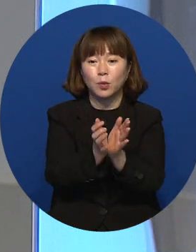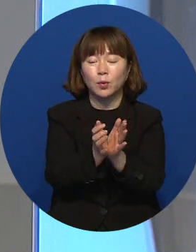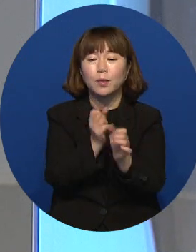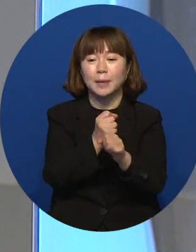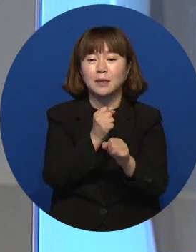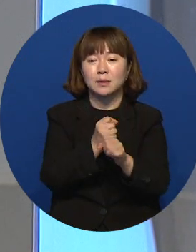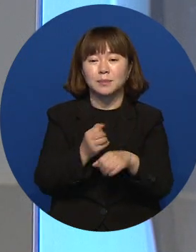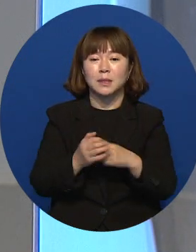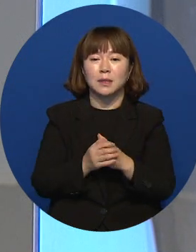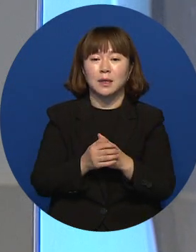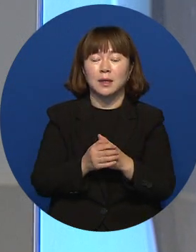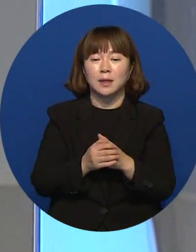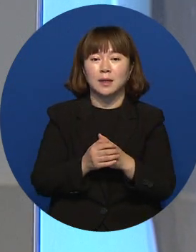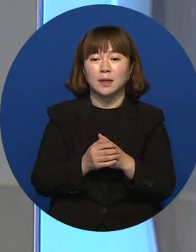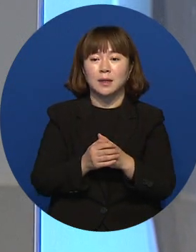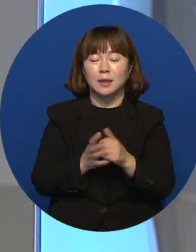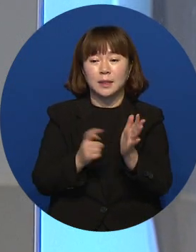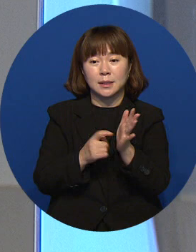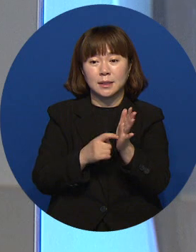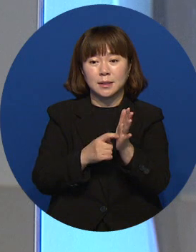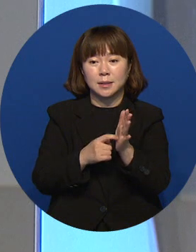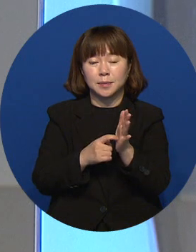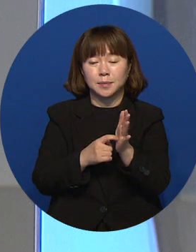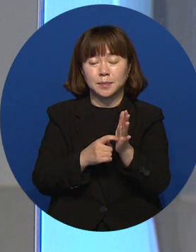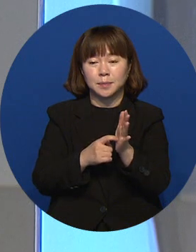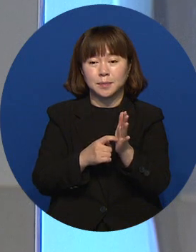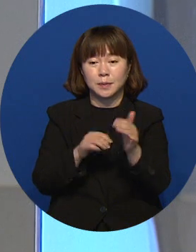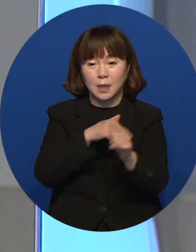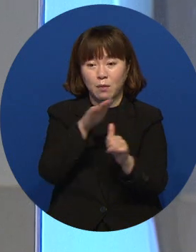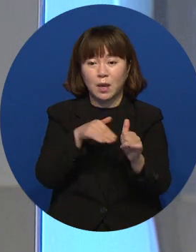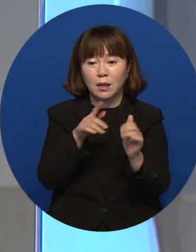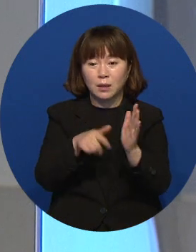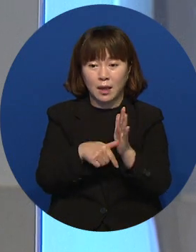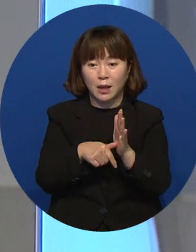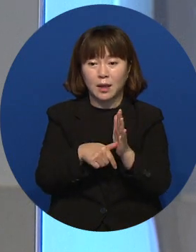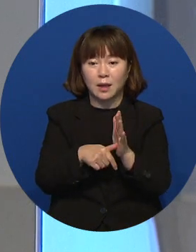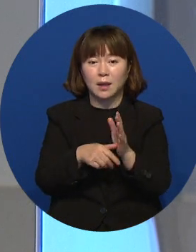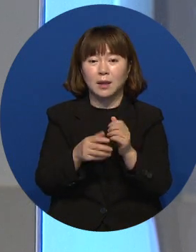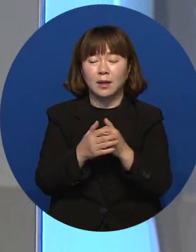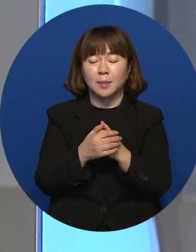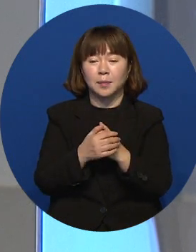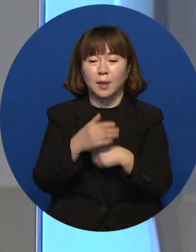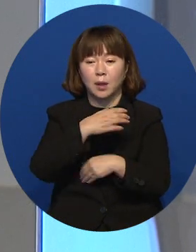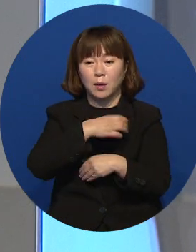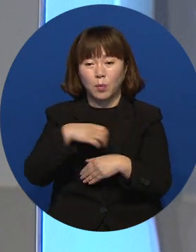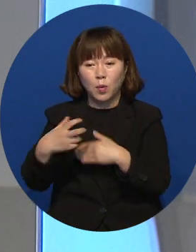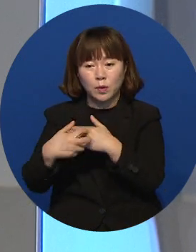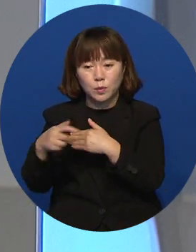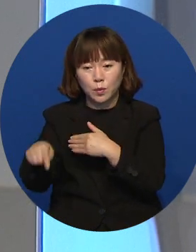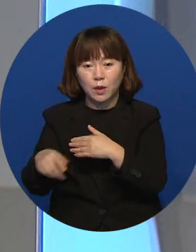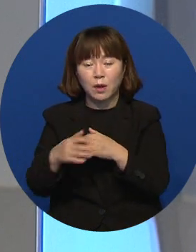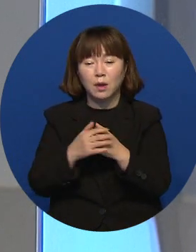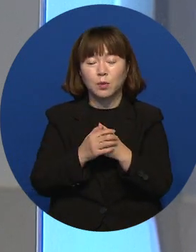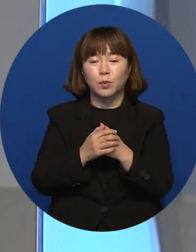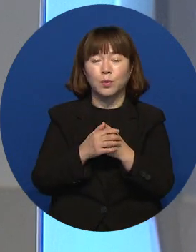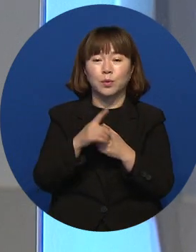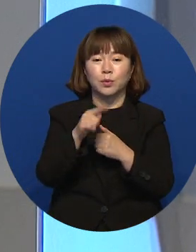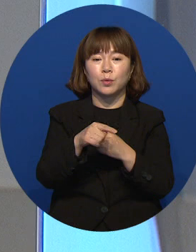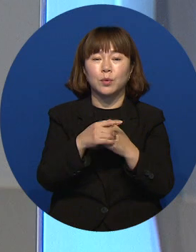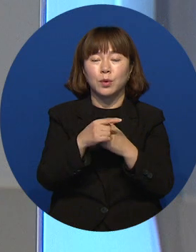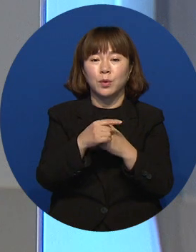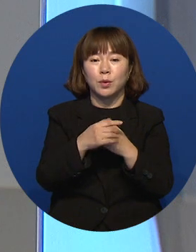그 의로 응급 이 필요할 때가 있거든요 그래서 저희 보건소 하고 또 119 안전센터 하고 해서 지금